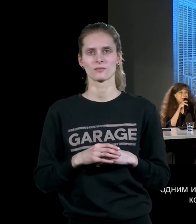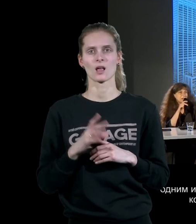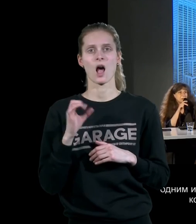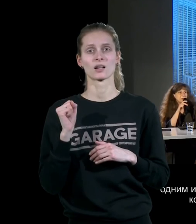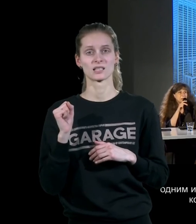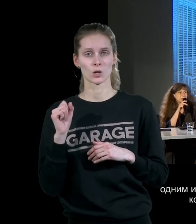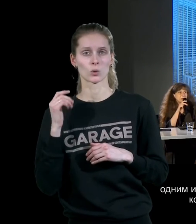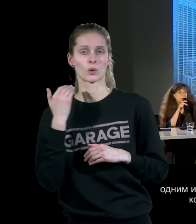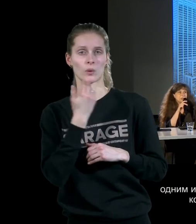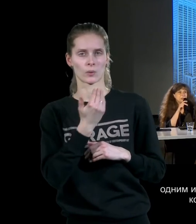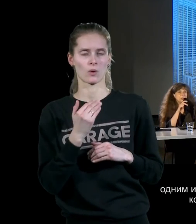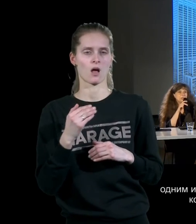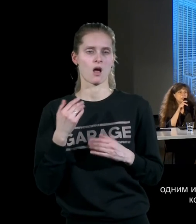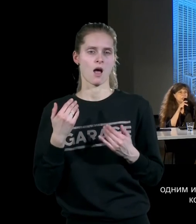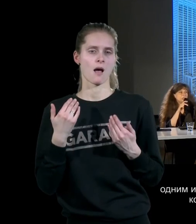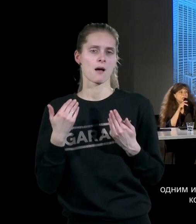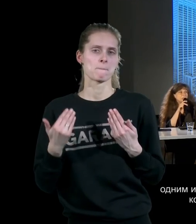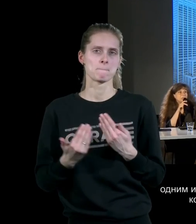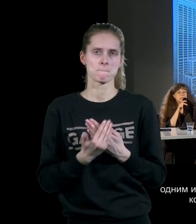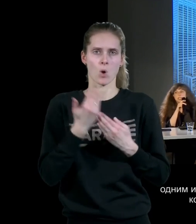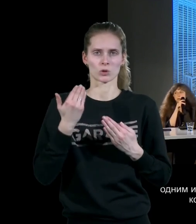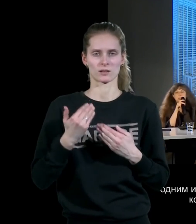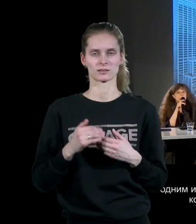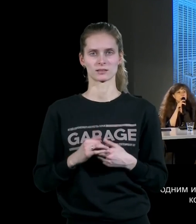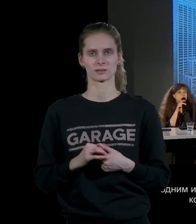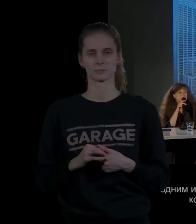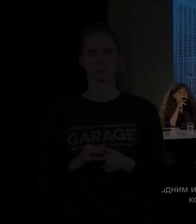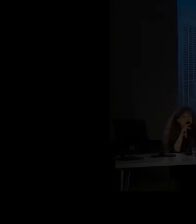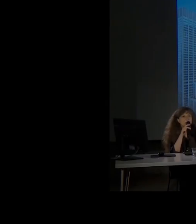которая в Америке получает название International Style.